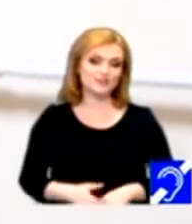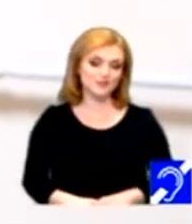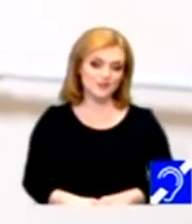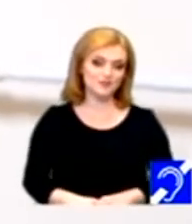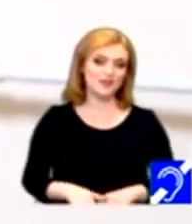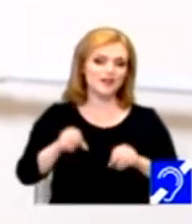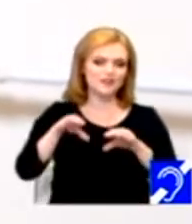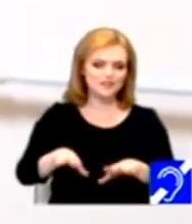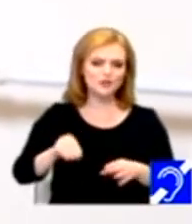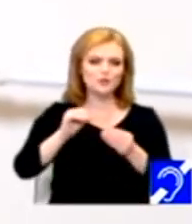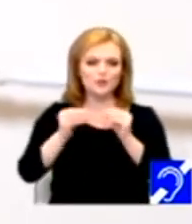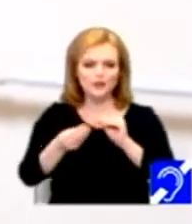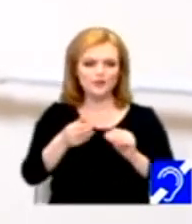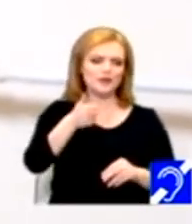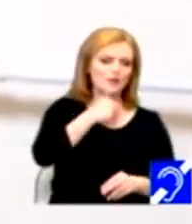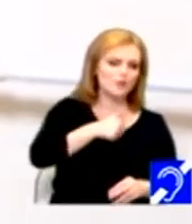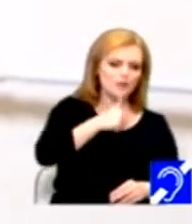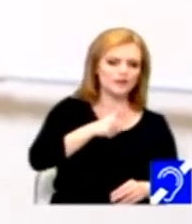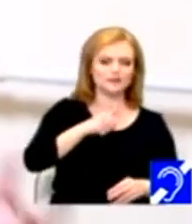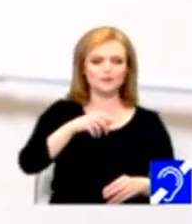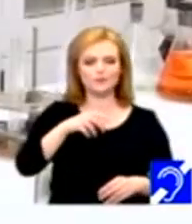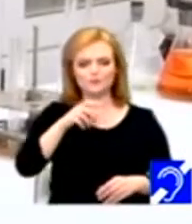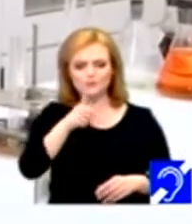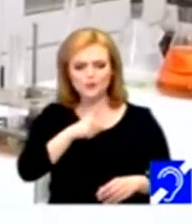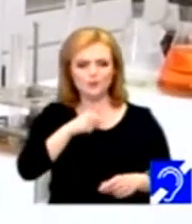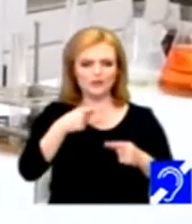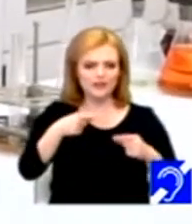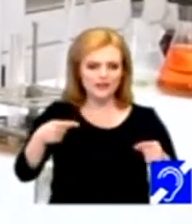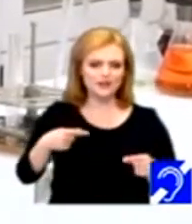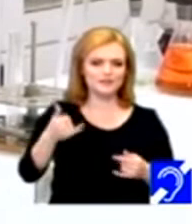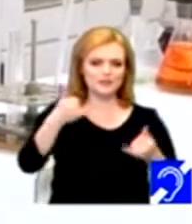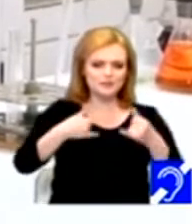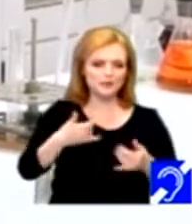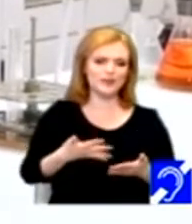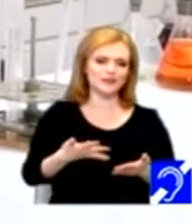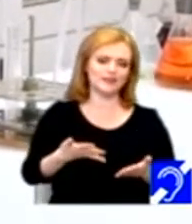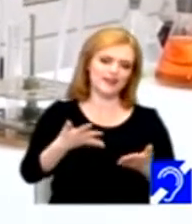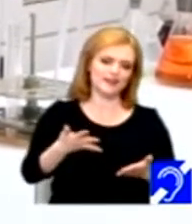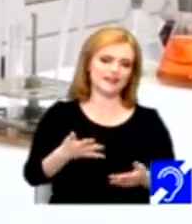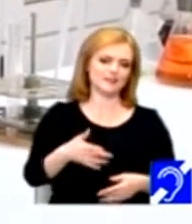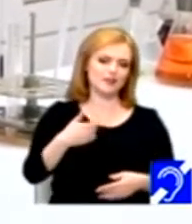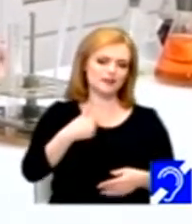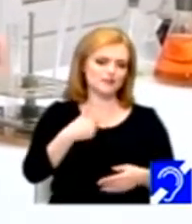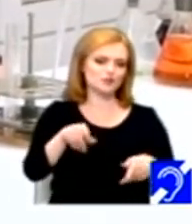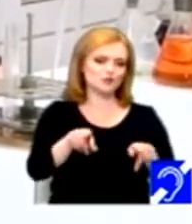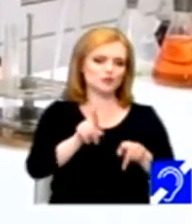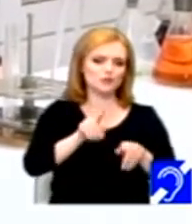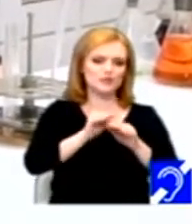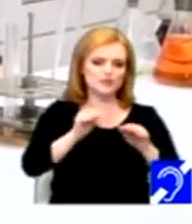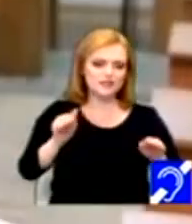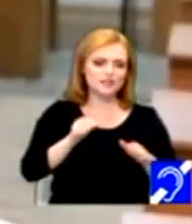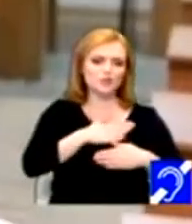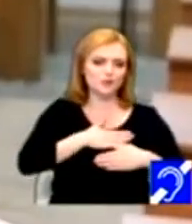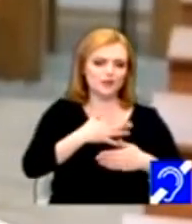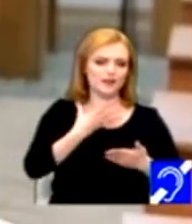Rezolvând probleme, experimentând niște experiențe, noi aducem elevii la dragoste față de disciplinele date. Suntem